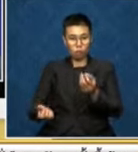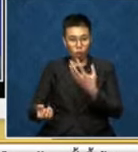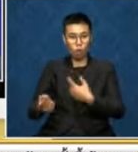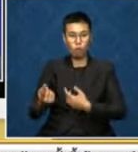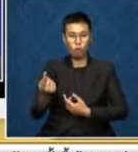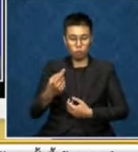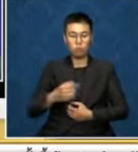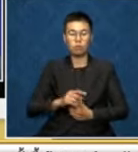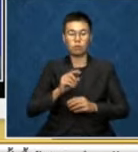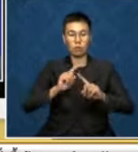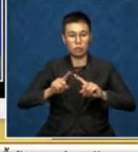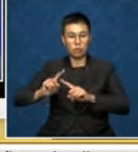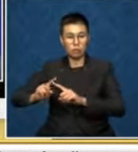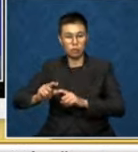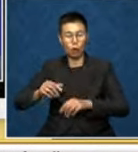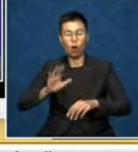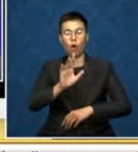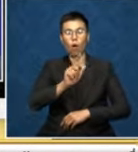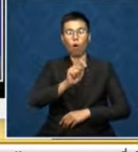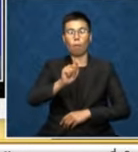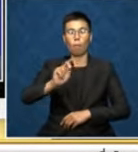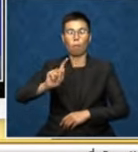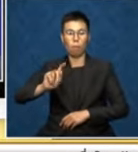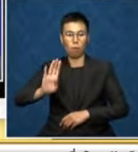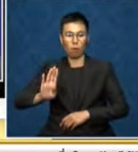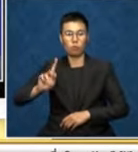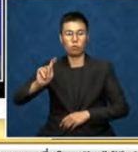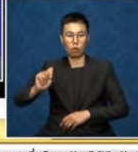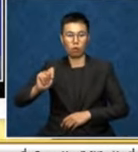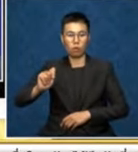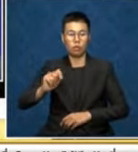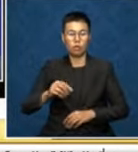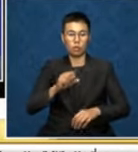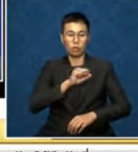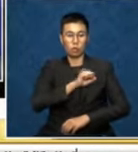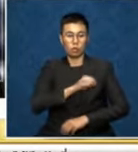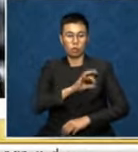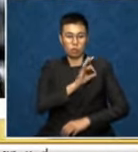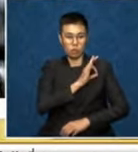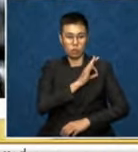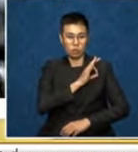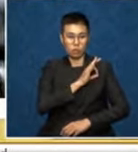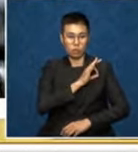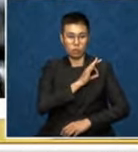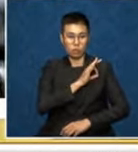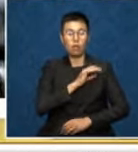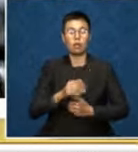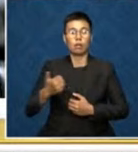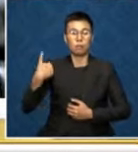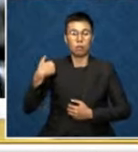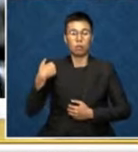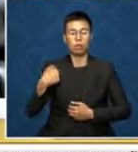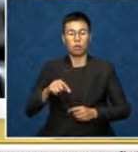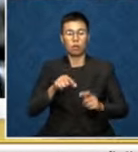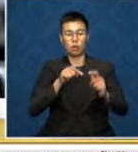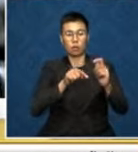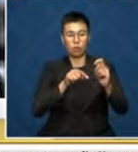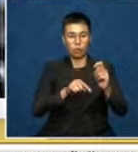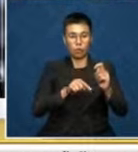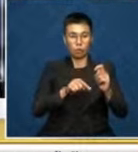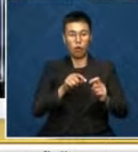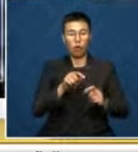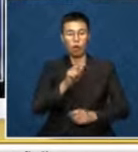ององค์กรปกครองส่วนท้องถิ่นจะเป็นสมาชิกสภาเทศบาลสมาชิกสภาองค์การบริหารส่วนจังหวัดท่านนายกเ